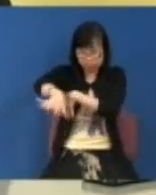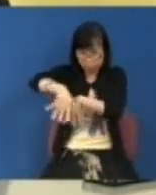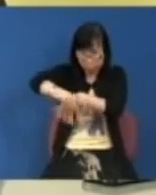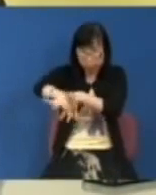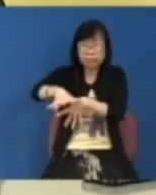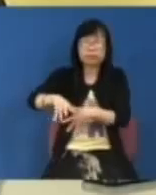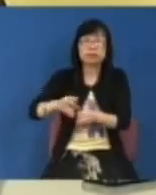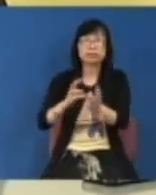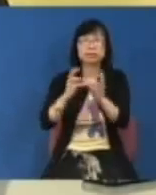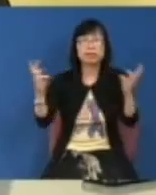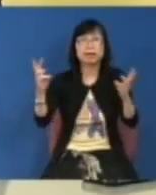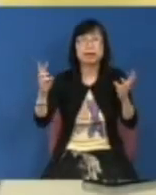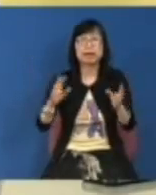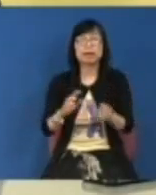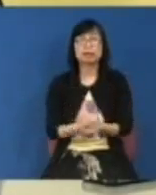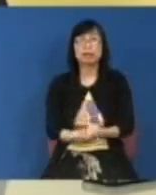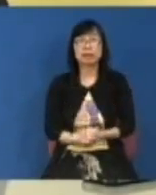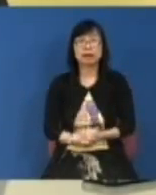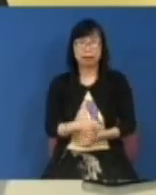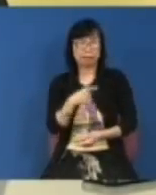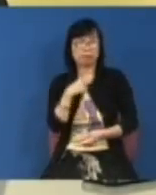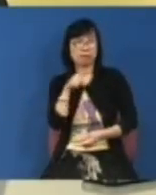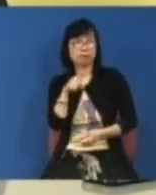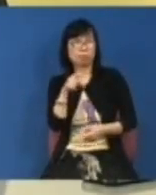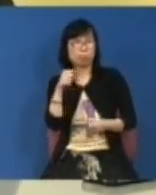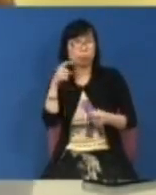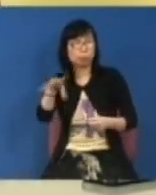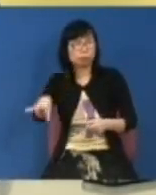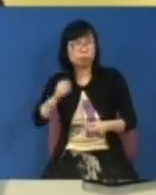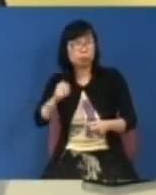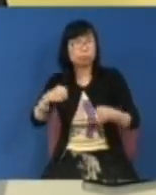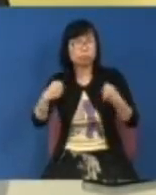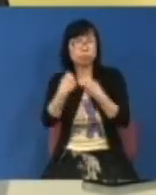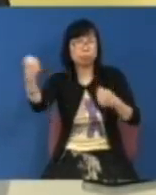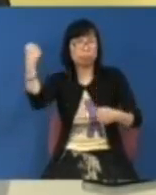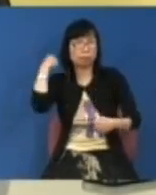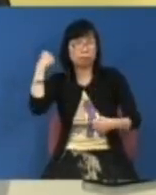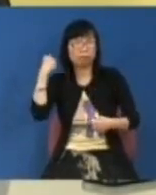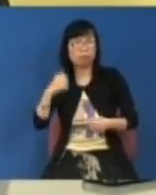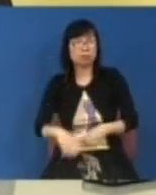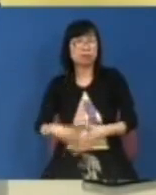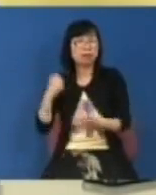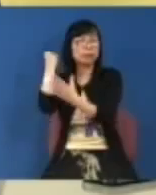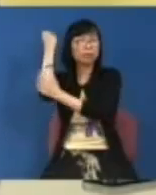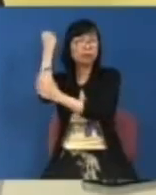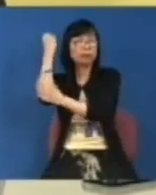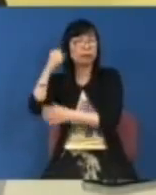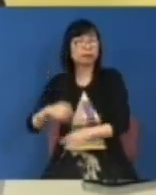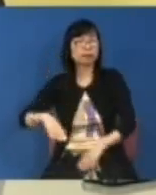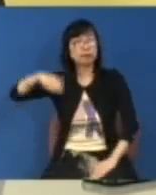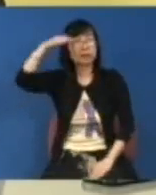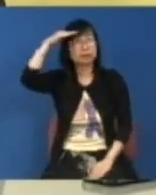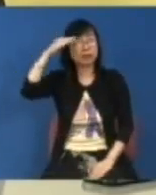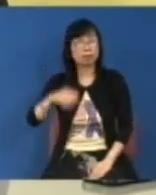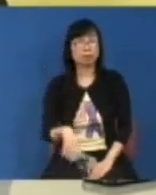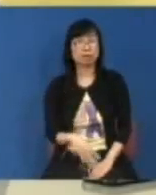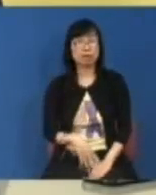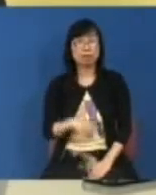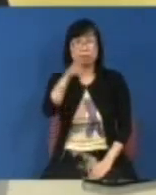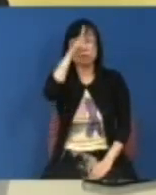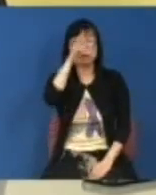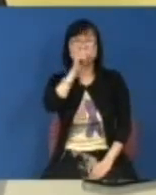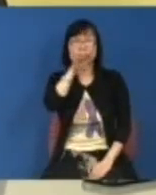啊嘛，咁嗰啲人係咪用暴力咧？點解要抗拒警察執法咧？警察叫咗你唔好做就唔好做啦，係人